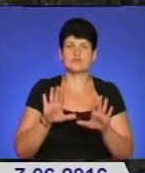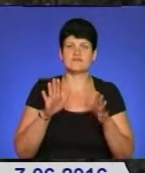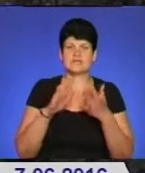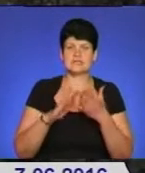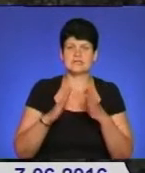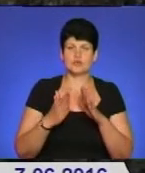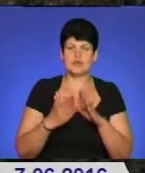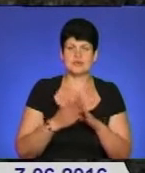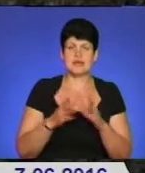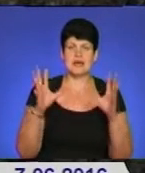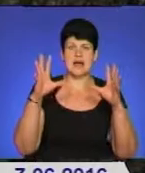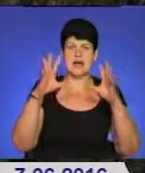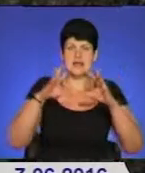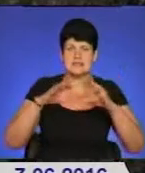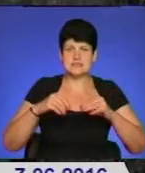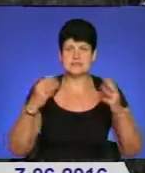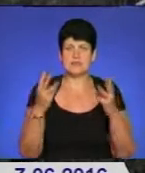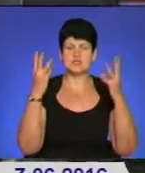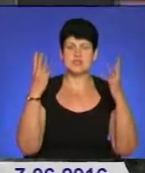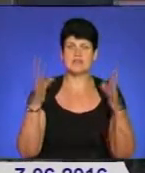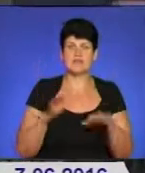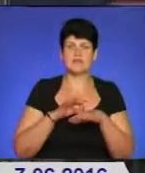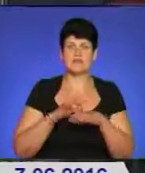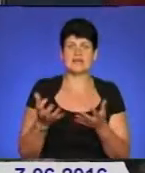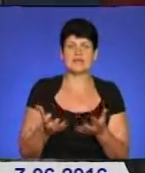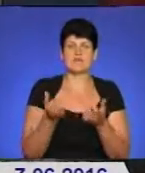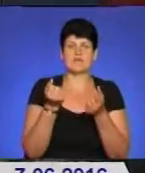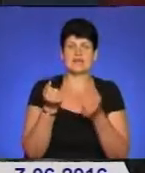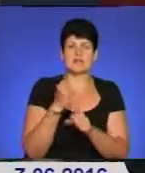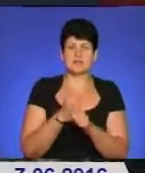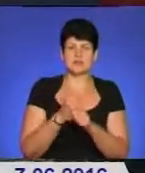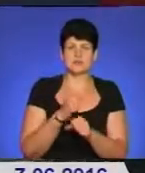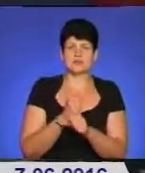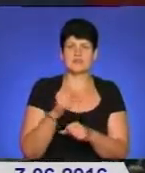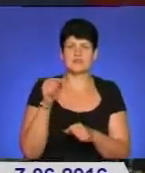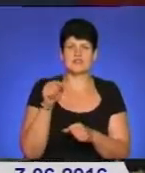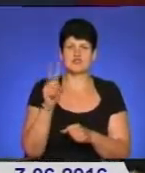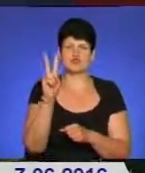гасіння пожеж, проведення рятувальних робіт цьогоріч здійснили понад 1200 виїздів.